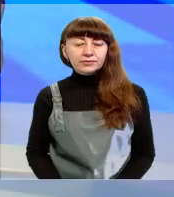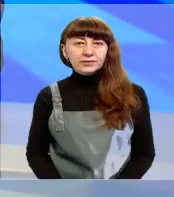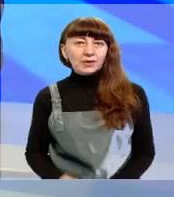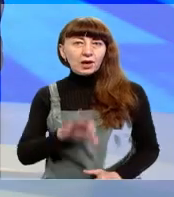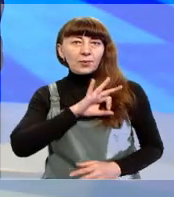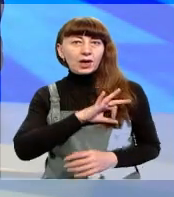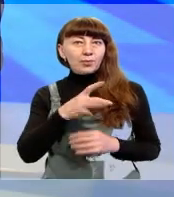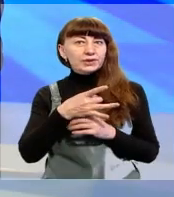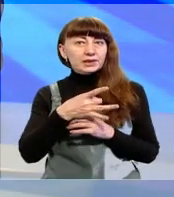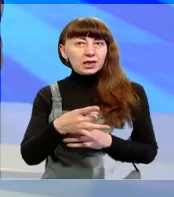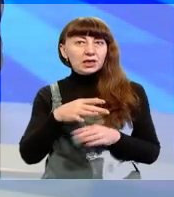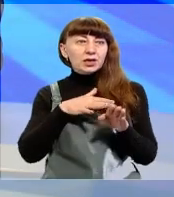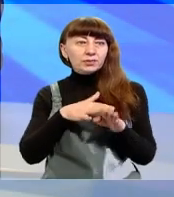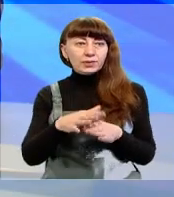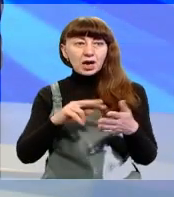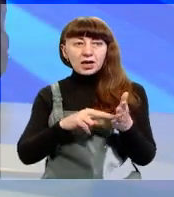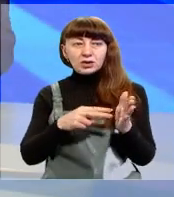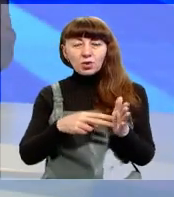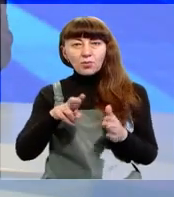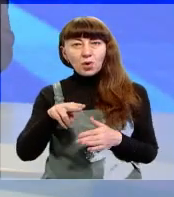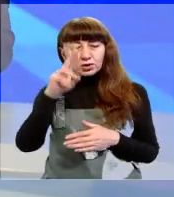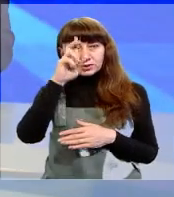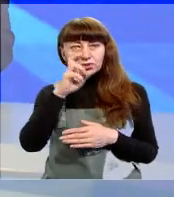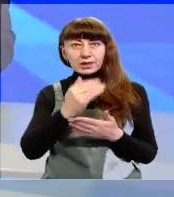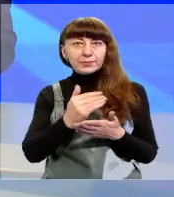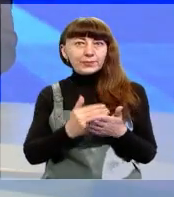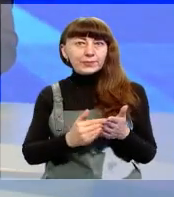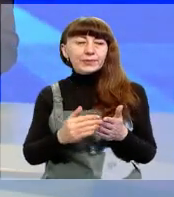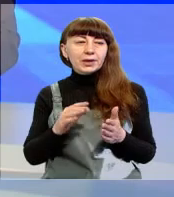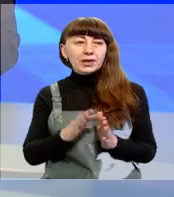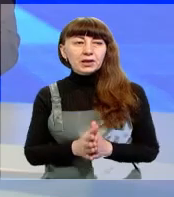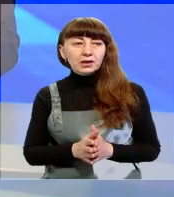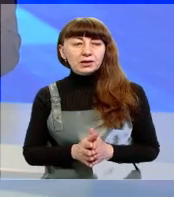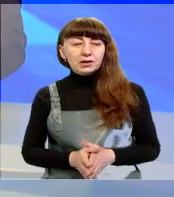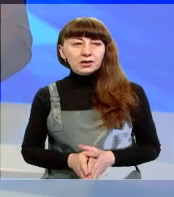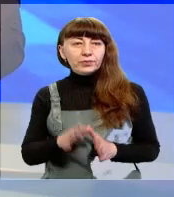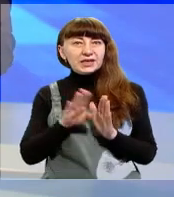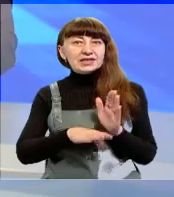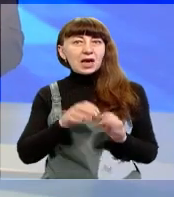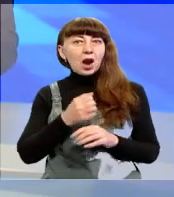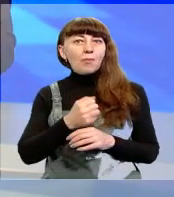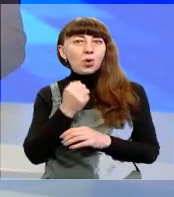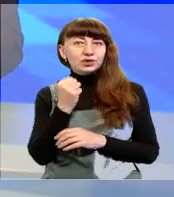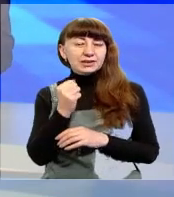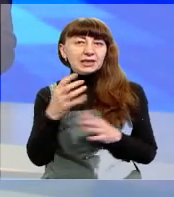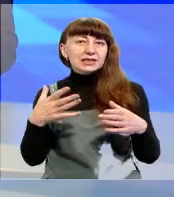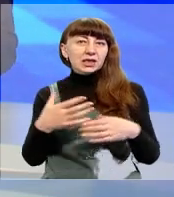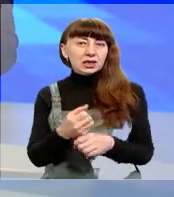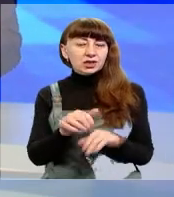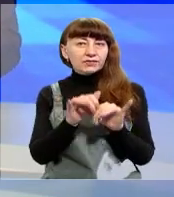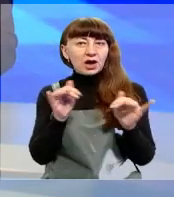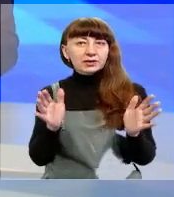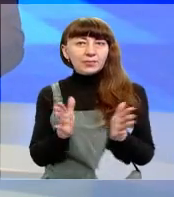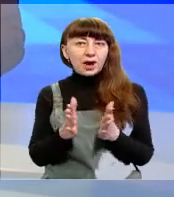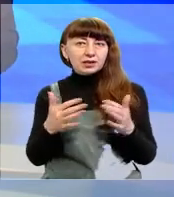Қарабалық ауданында мемлекеттік бағдарламалар бойынша қолға алынған жобалар тиімділігін көрсетіп жатыр. Жұмыссыздық азайып, шағын және орта